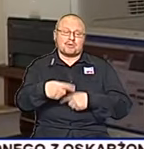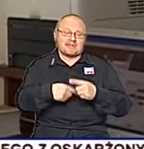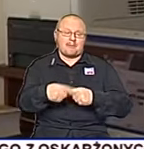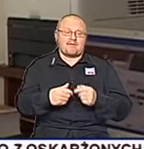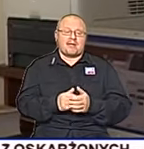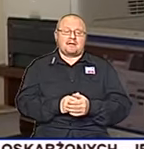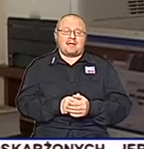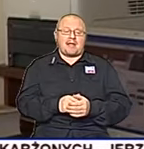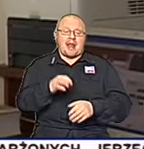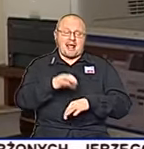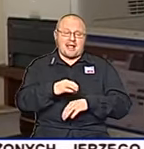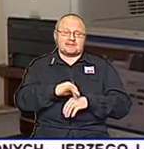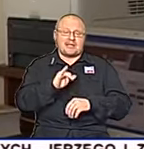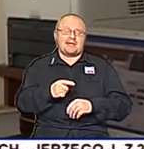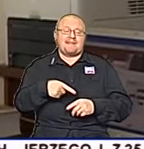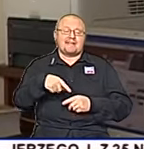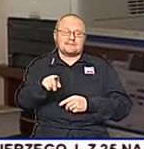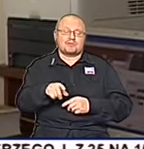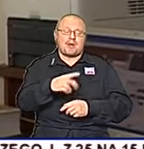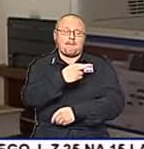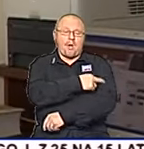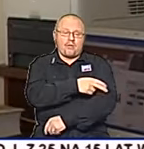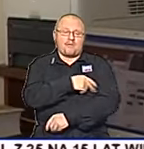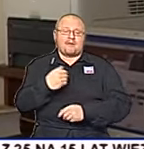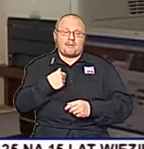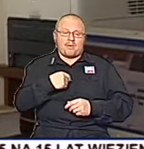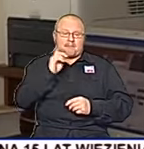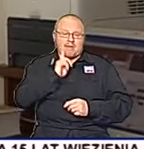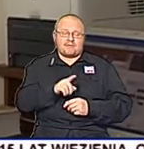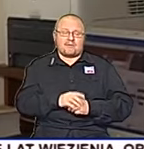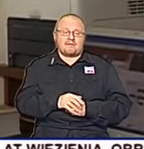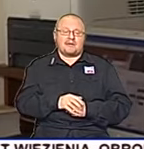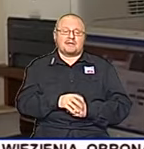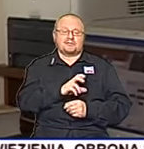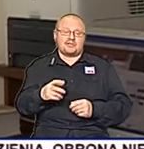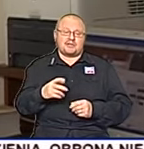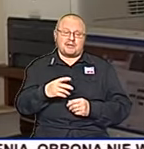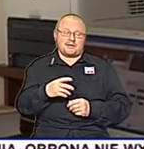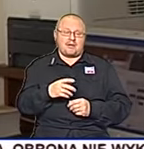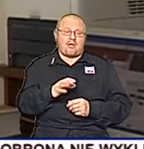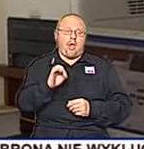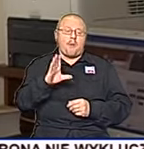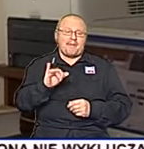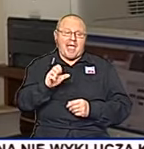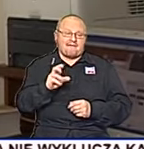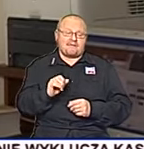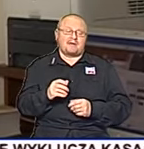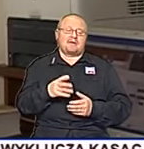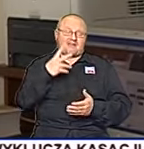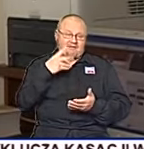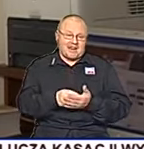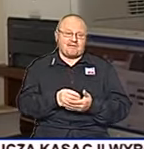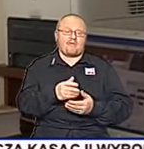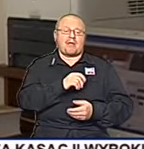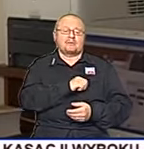postępowanie lekarza i dyspozytora pogotowia było prawidłowe. Czy objawy podawane przez rodzinę